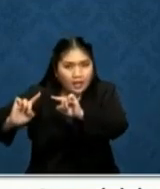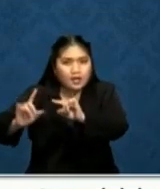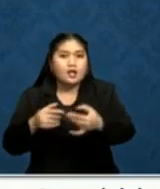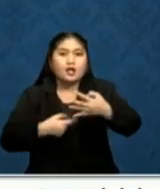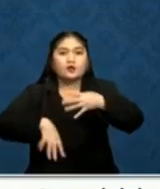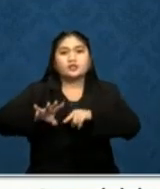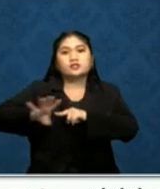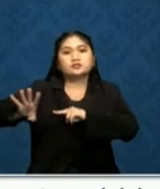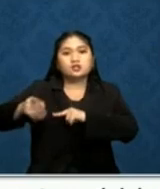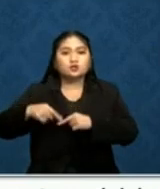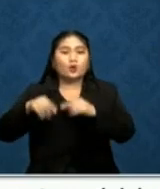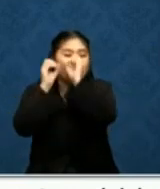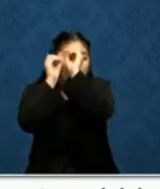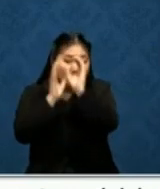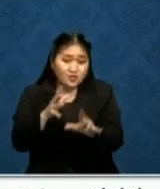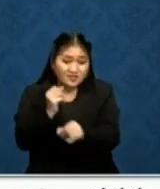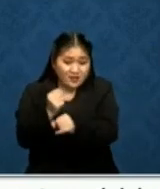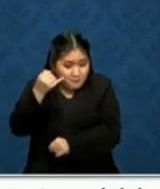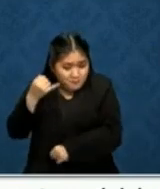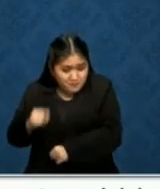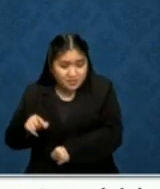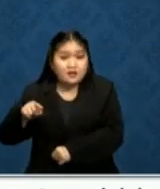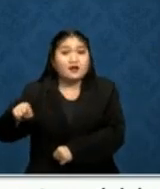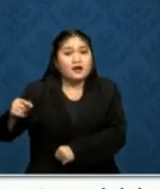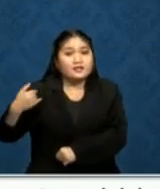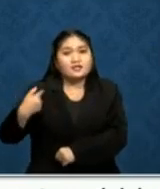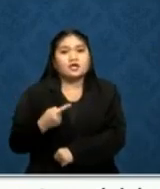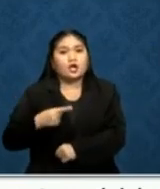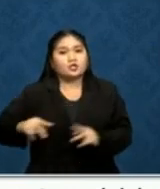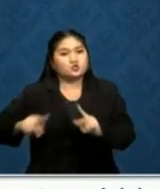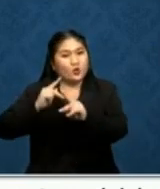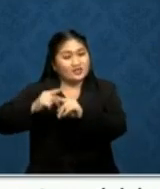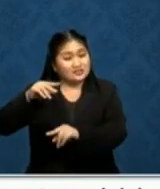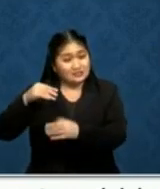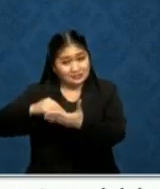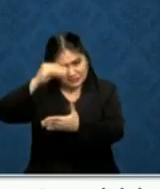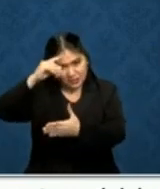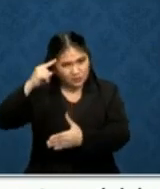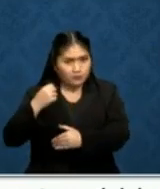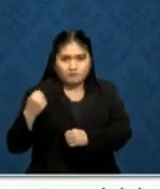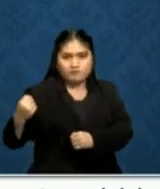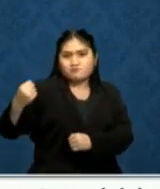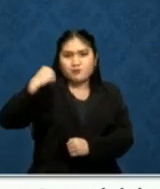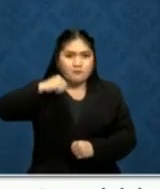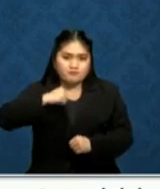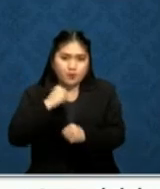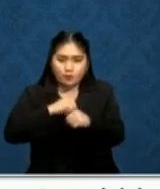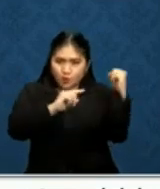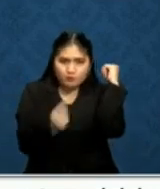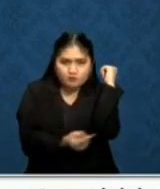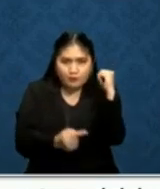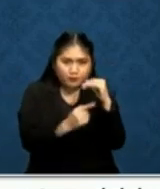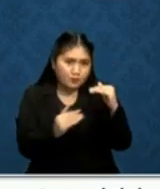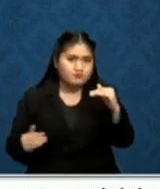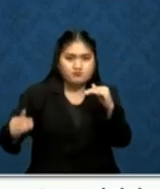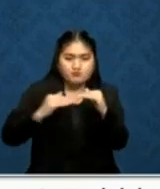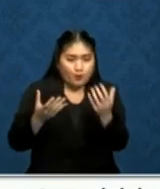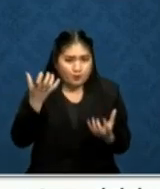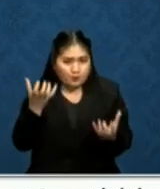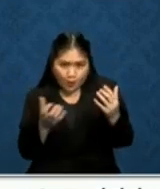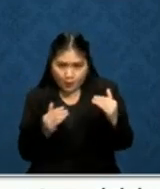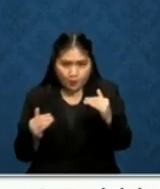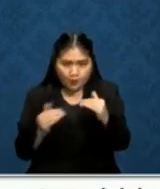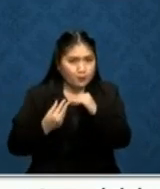างที่4ในส่วนของครูที่กระทำความผิดทางด้านเพศกระทรวงศึกษาต้องเคร่งครัดในหลักการการดำเนินการที่ยุติธรรมและรวดเร็ว